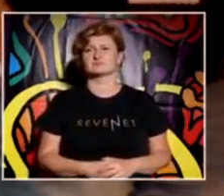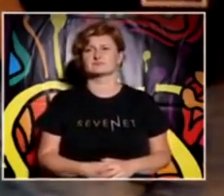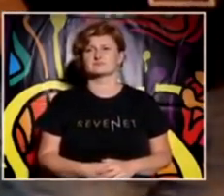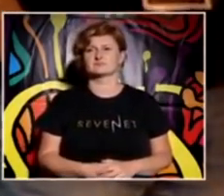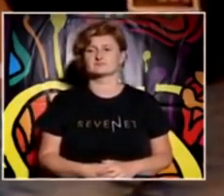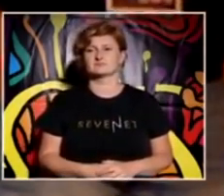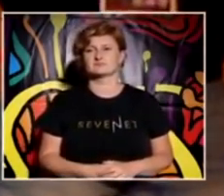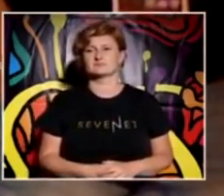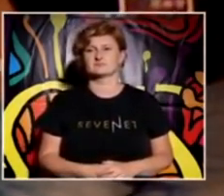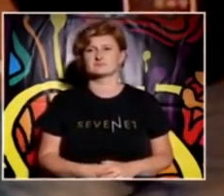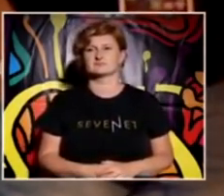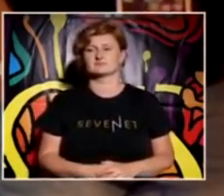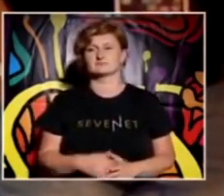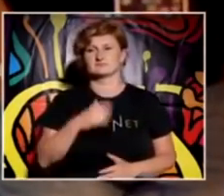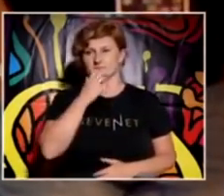Startuj.